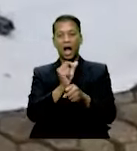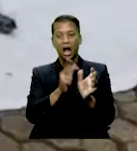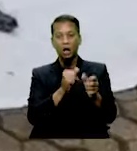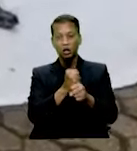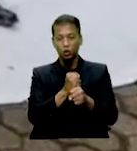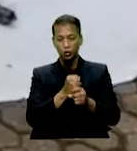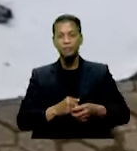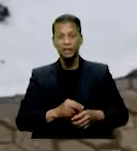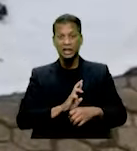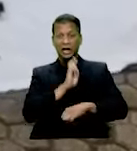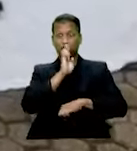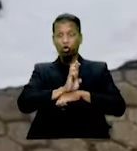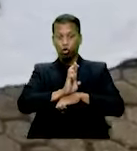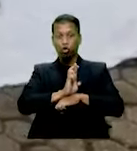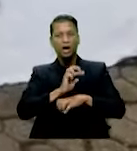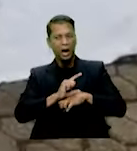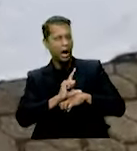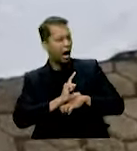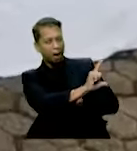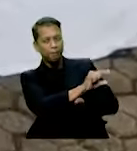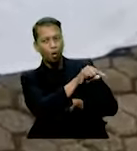pelecehan seksual terhadap dua orang staf.